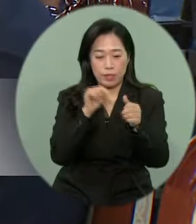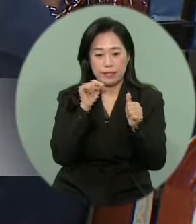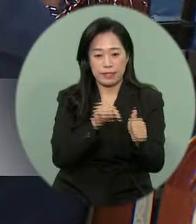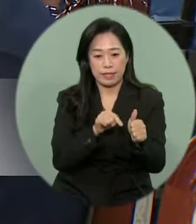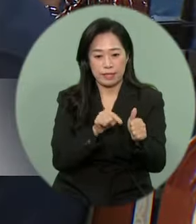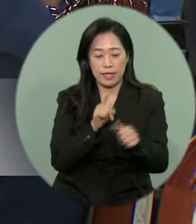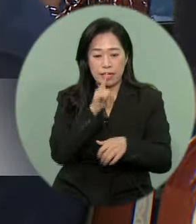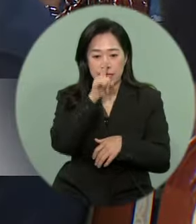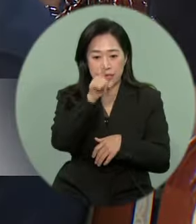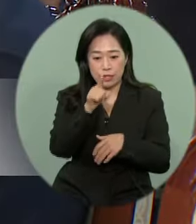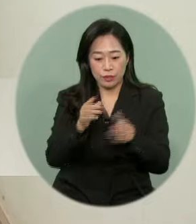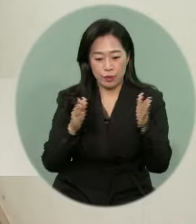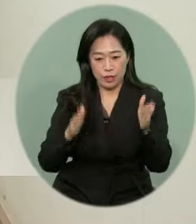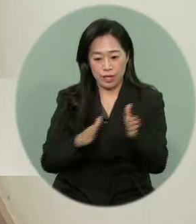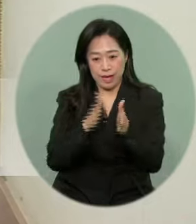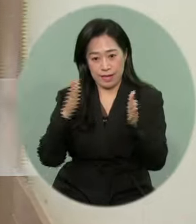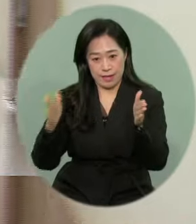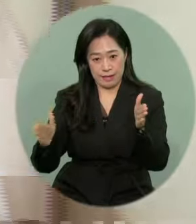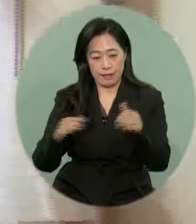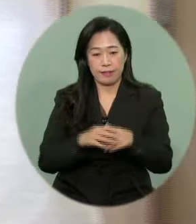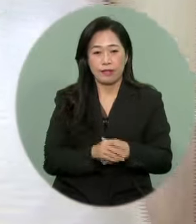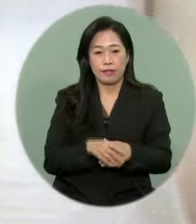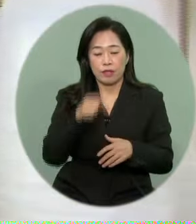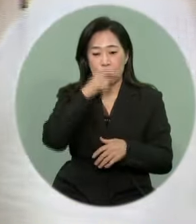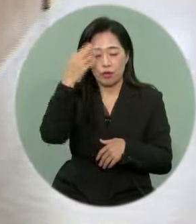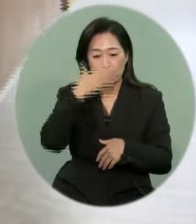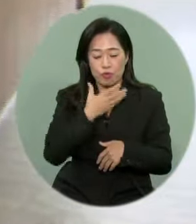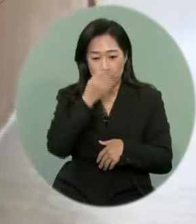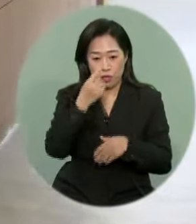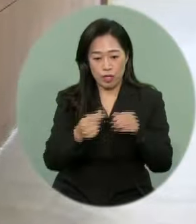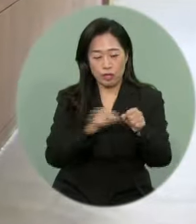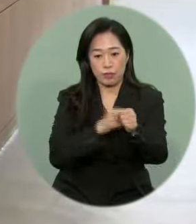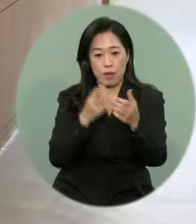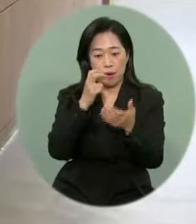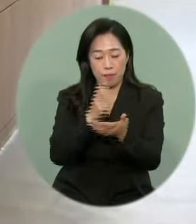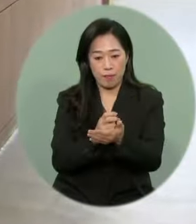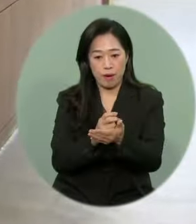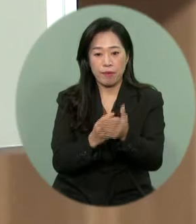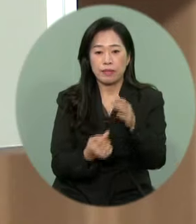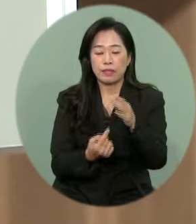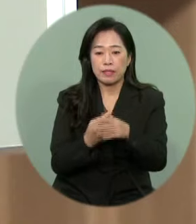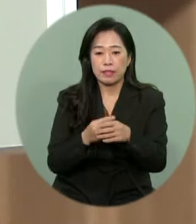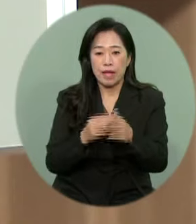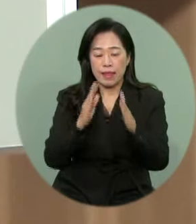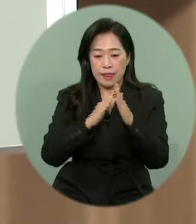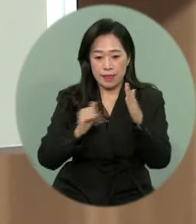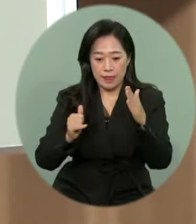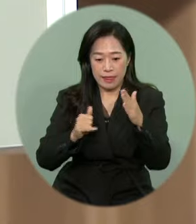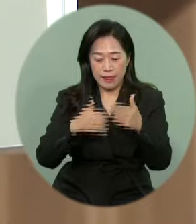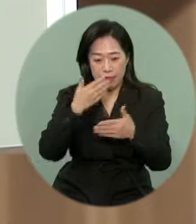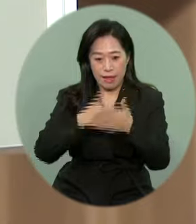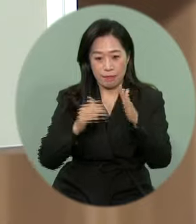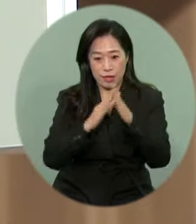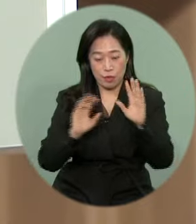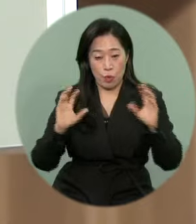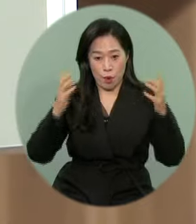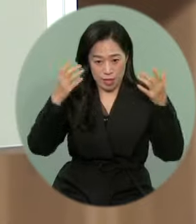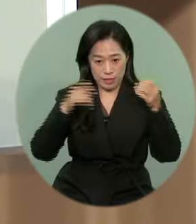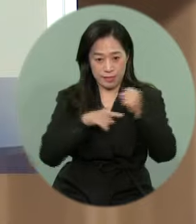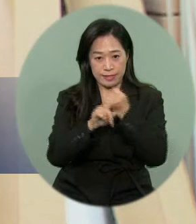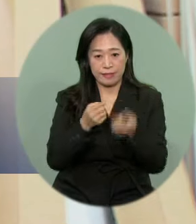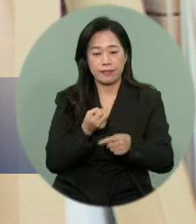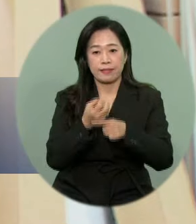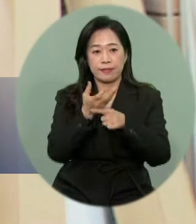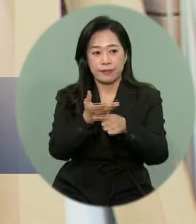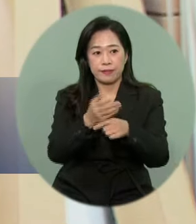기간도 연장됩니다 여순사건 특별법 정을 누구보다 던 족들은 환영의 뜻을 전했습니다 명예